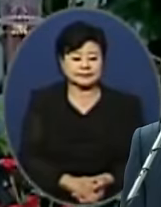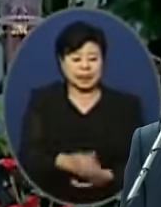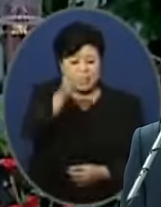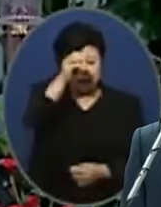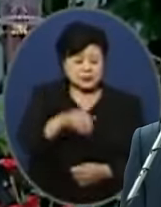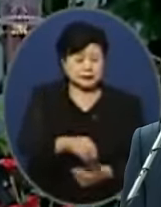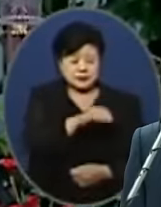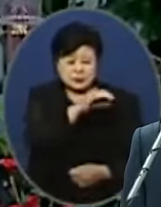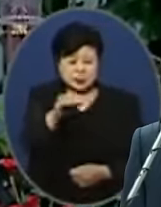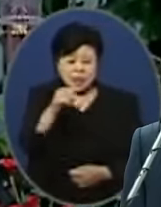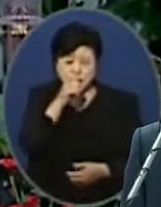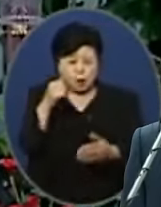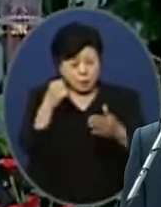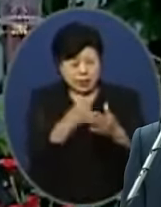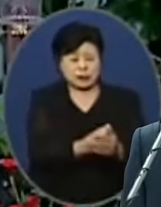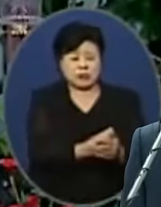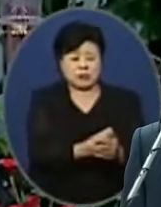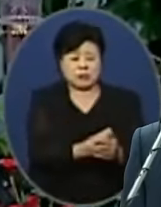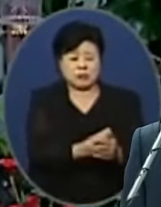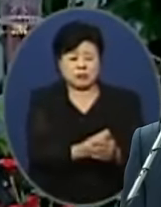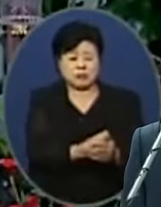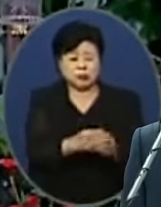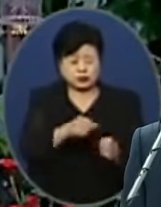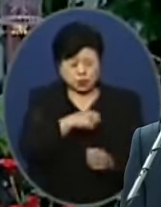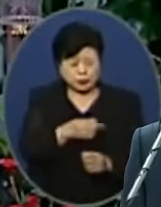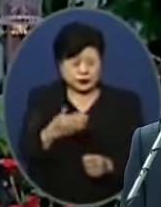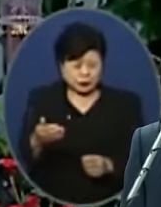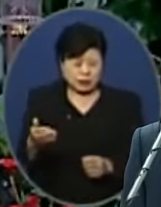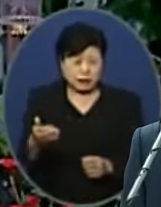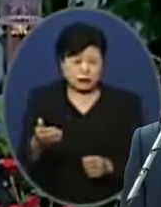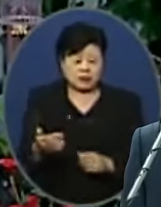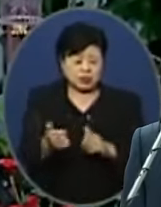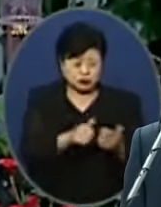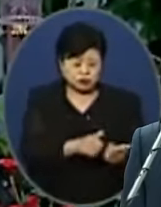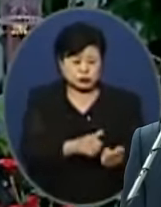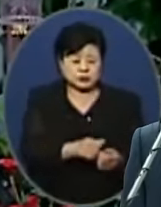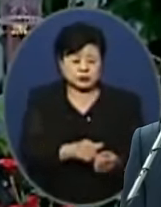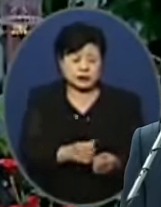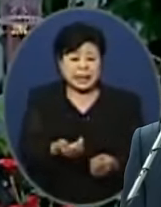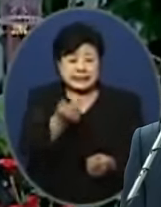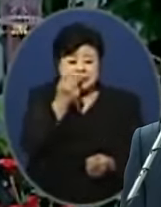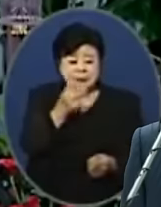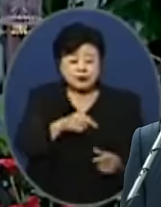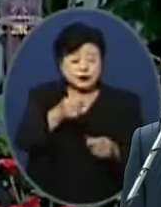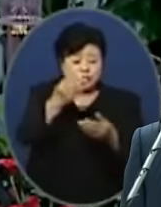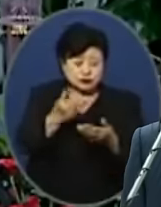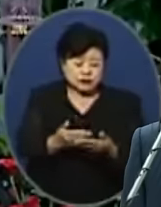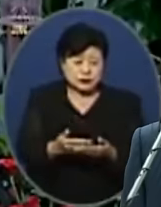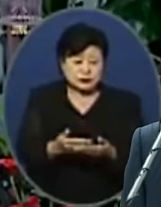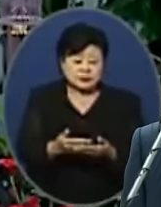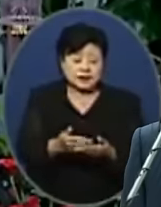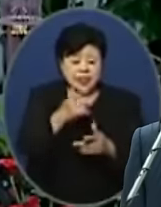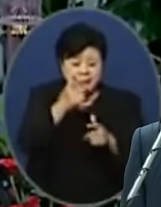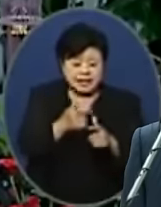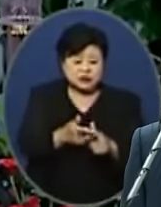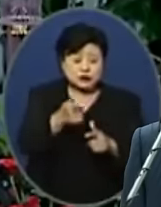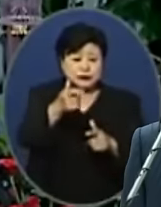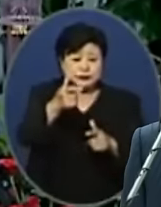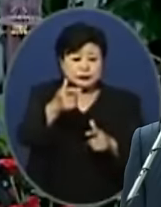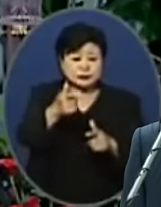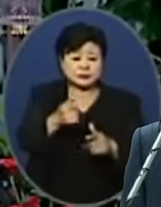십자가에 못 박혀 몸짓고 피를 흘려 죽음으로써 나의 생명을 건져주신